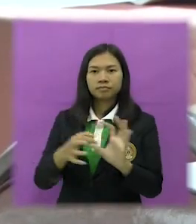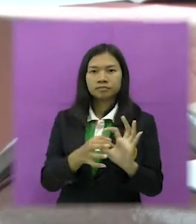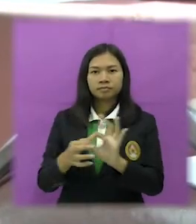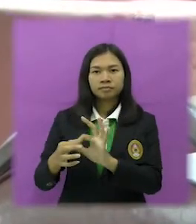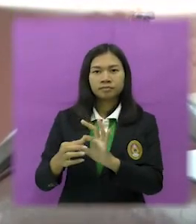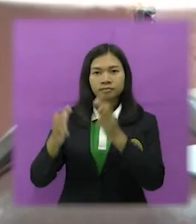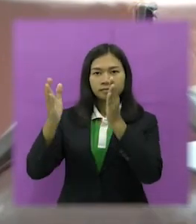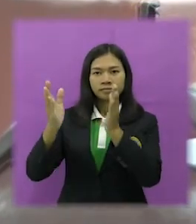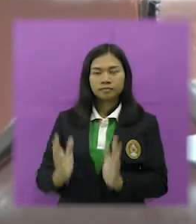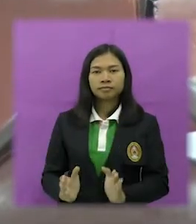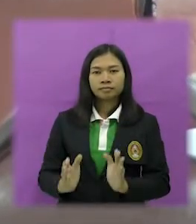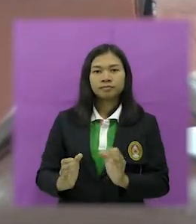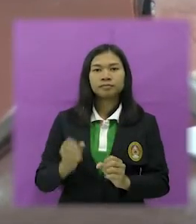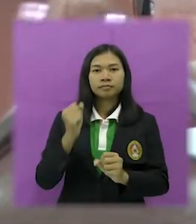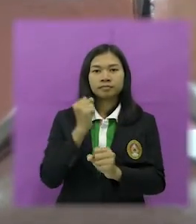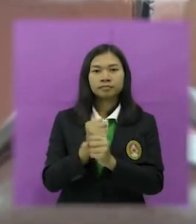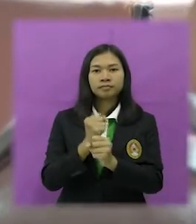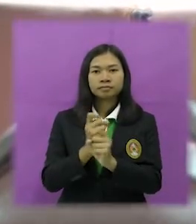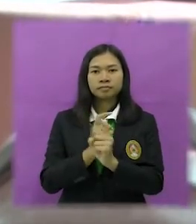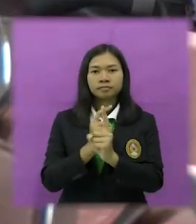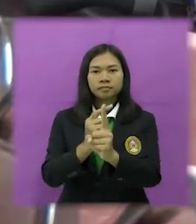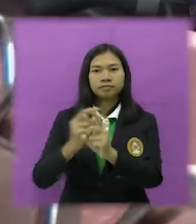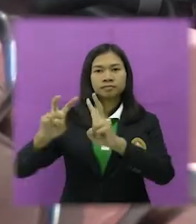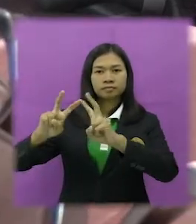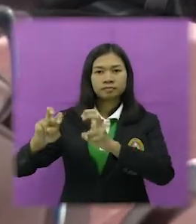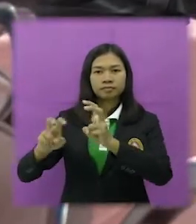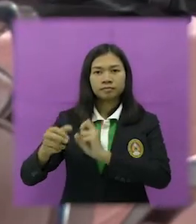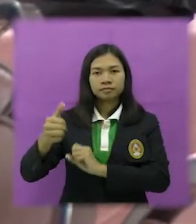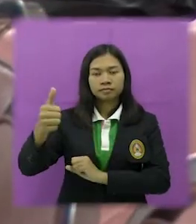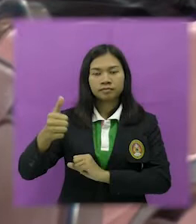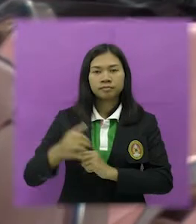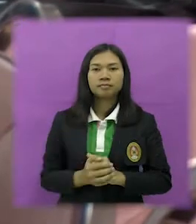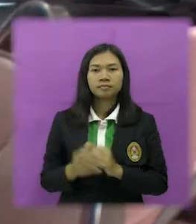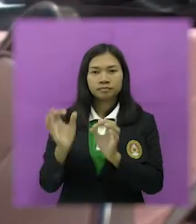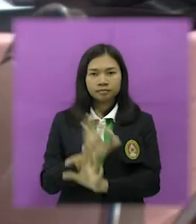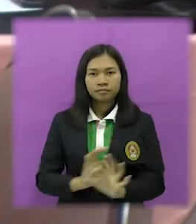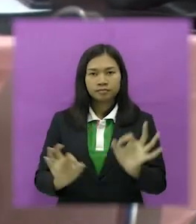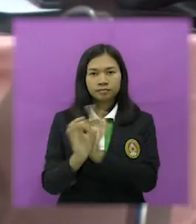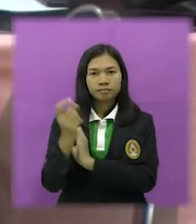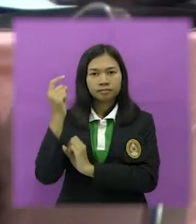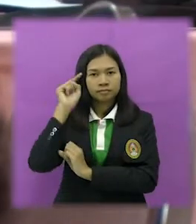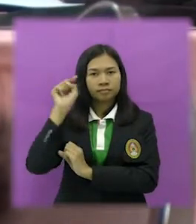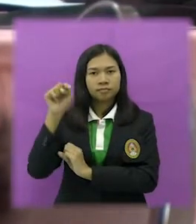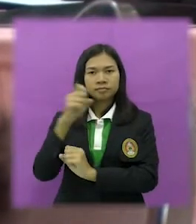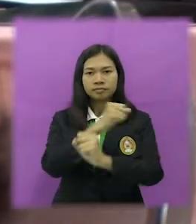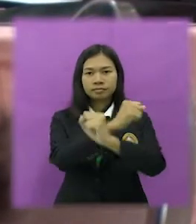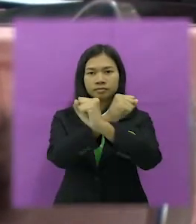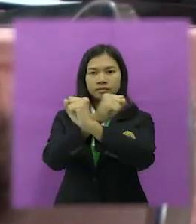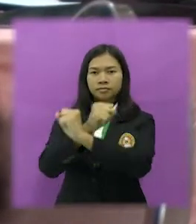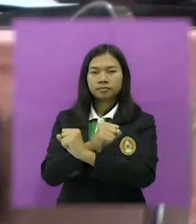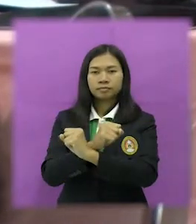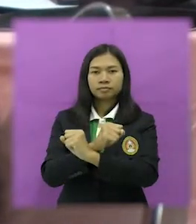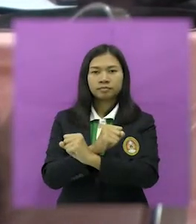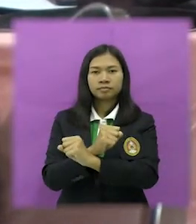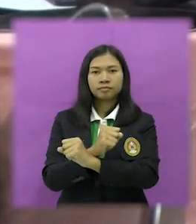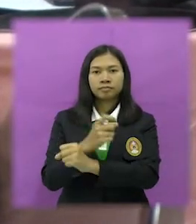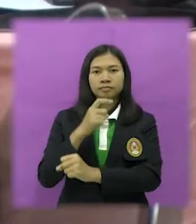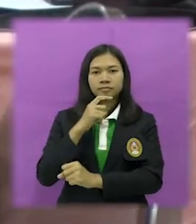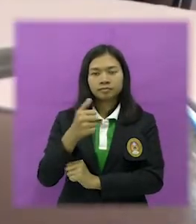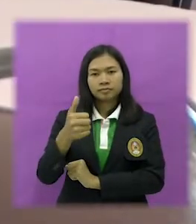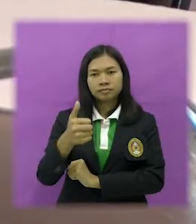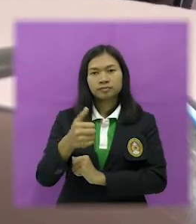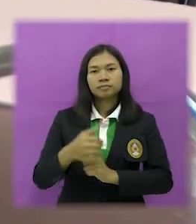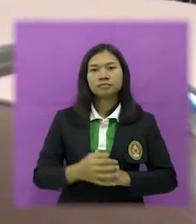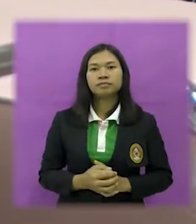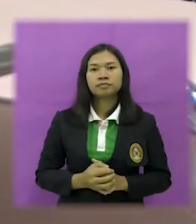ที่เกี่ยวข้องกับมนุษย์ให้ปฏิบัติตามหลักการทำวิจัยที่ดีโดยคำนึงถึงสิทธิความปลอดภัยความเป็นอยู่ที่ดี